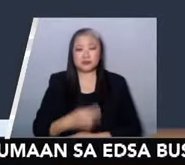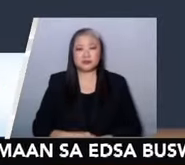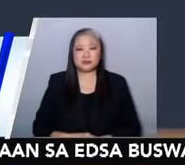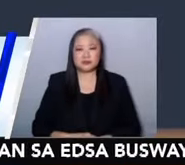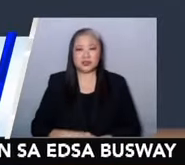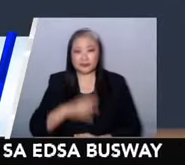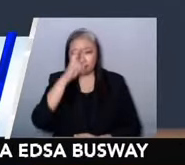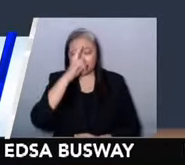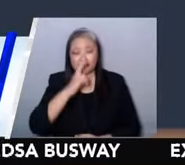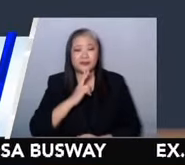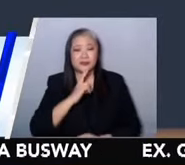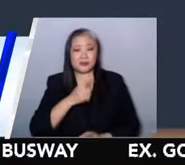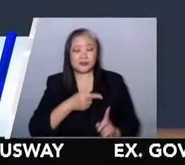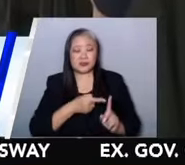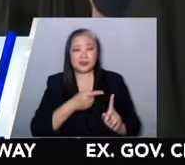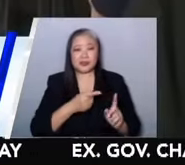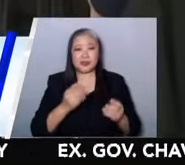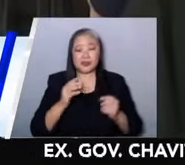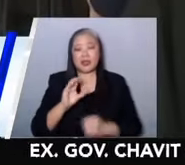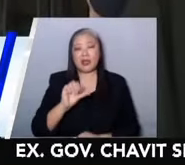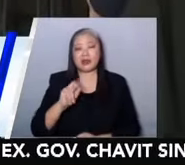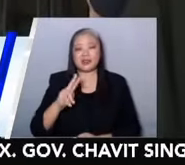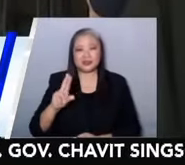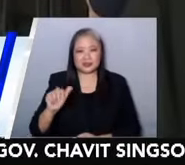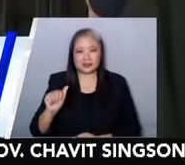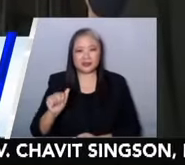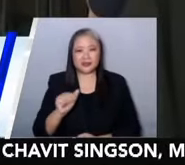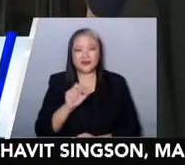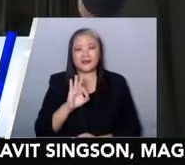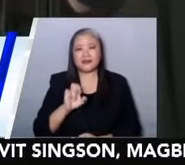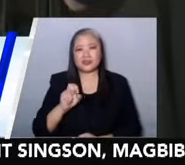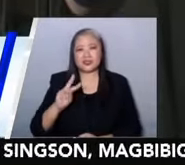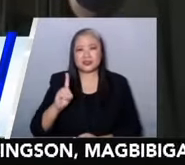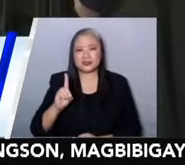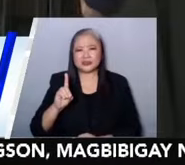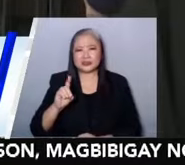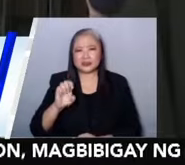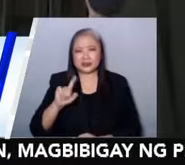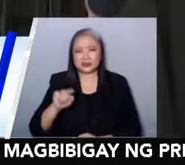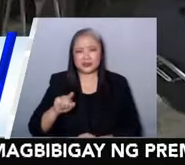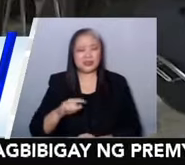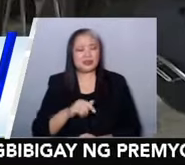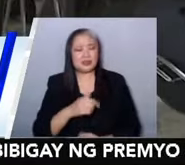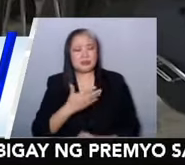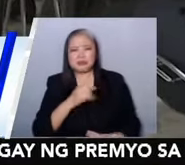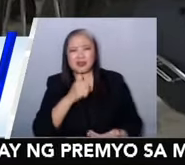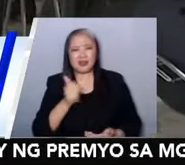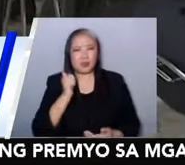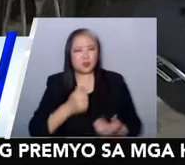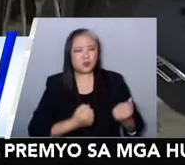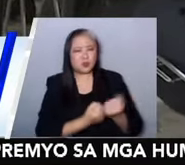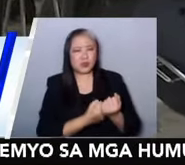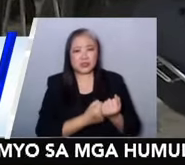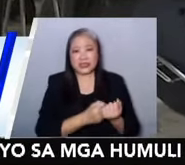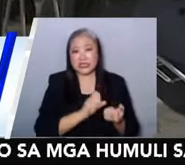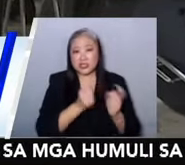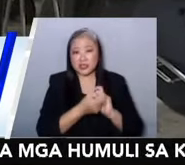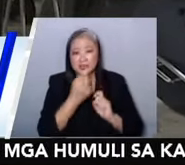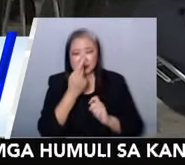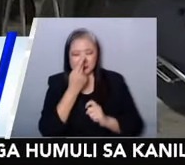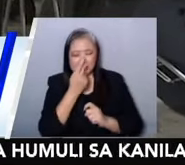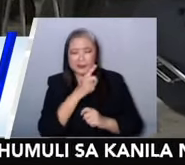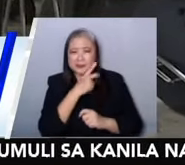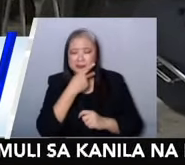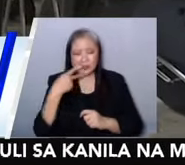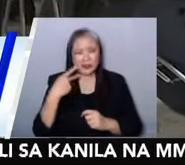Cardinal Victor Manuel Fernandez, bagamat tutol ang Vatican sa sex change, hindi raw nila suportado ang pag-criminalize dito na ginagawa